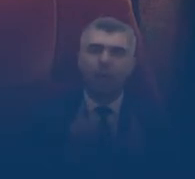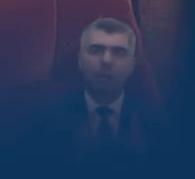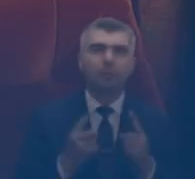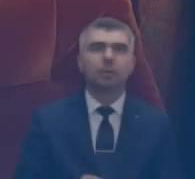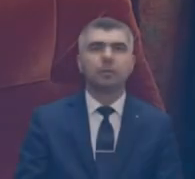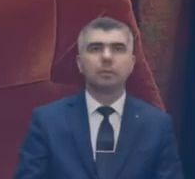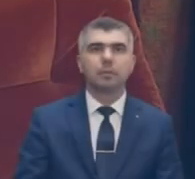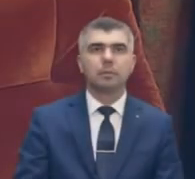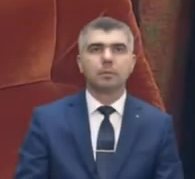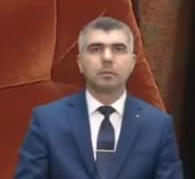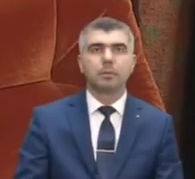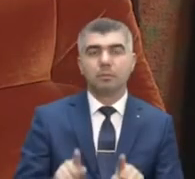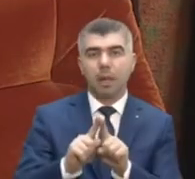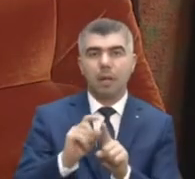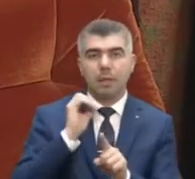المدينه